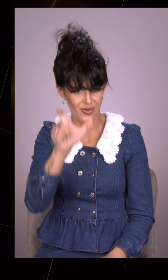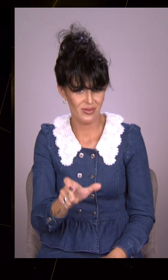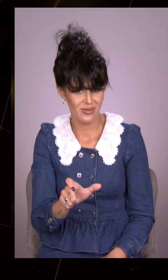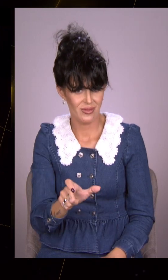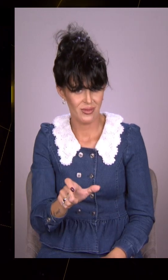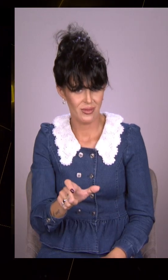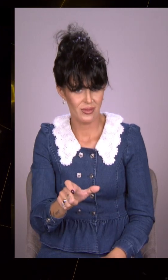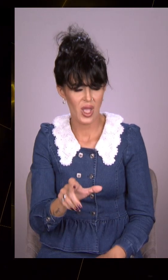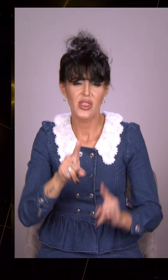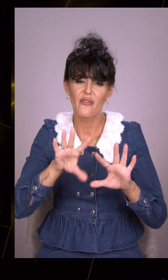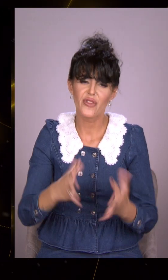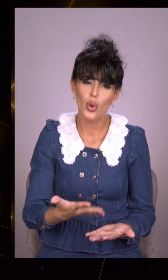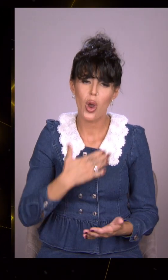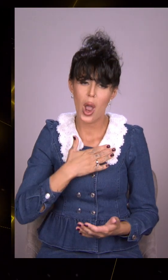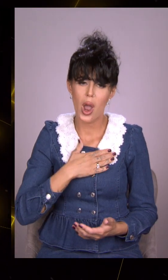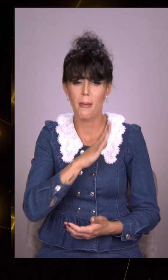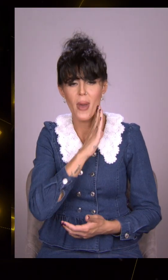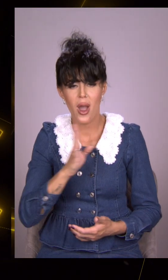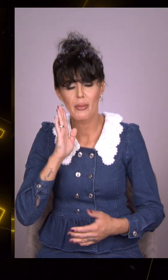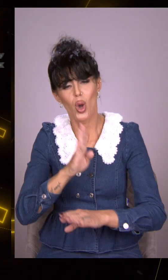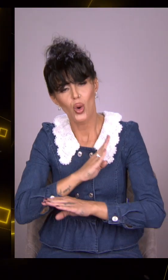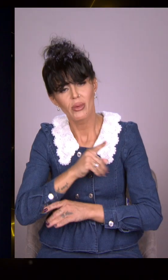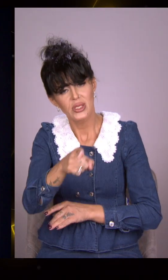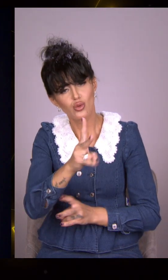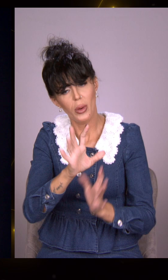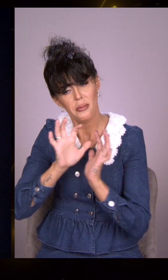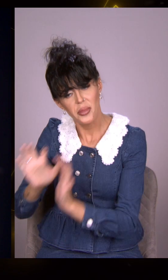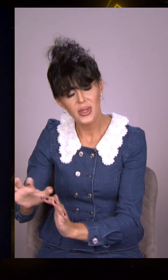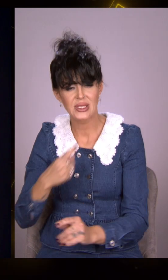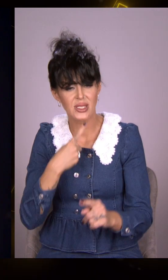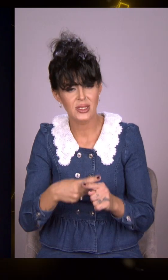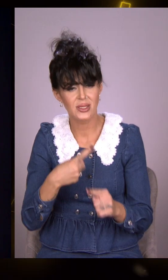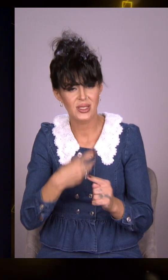не стане, ти ж розумієш, Машуня хвора. Ти будеш її доглядати.